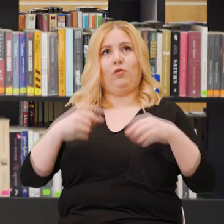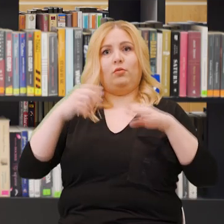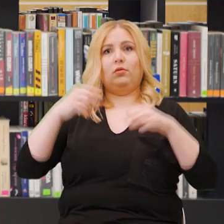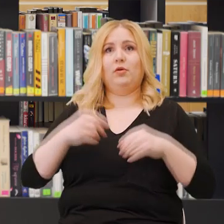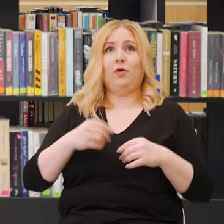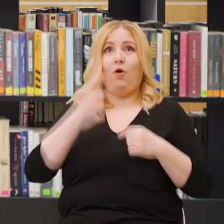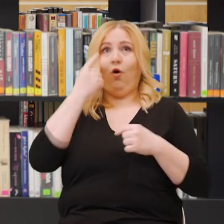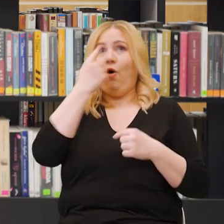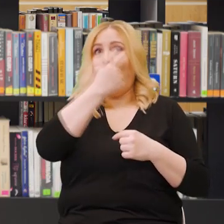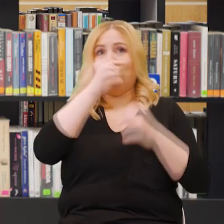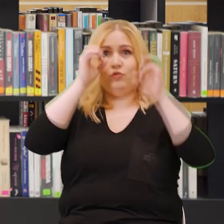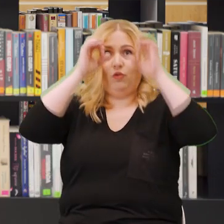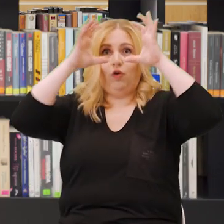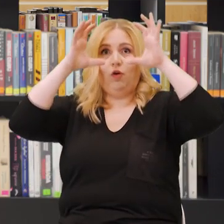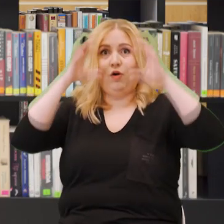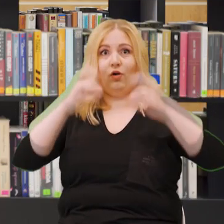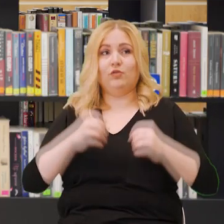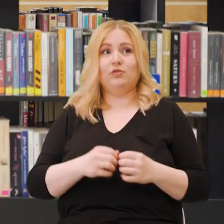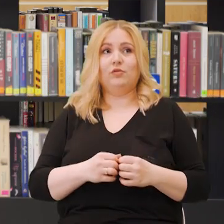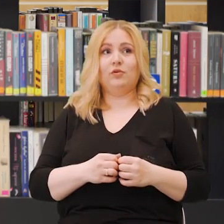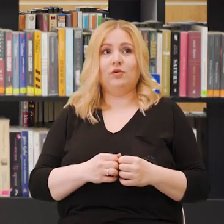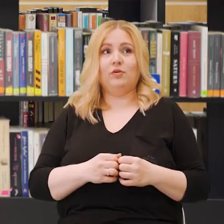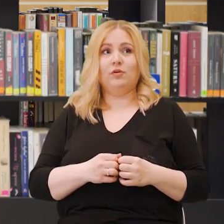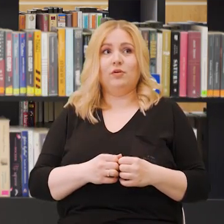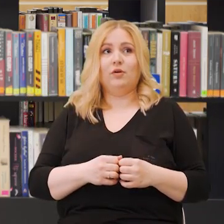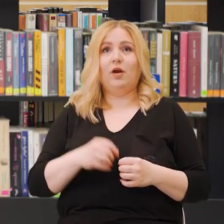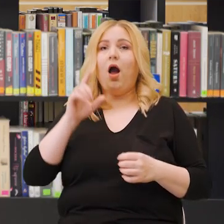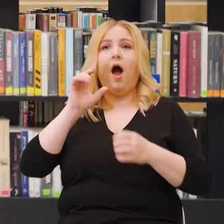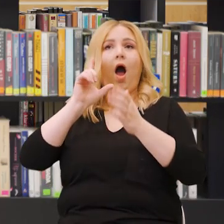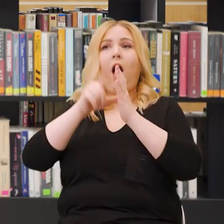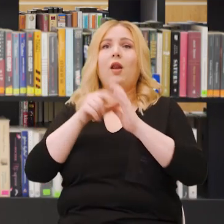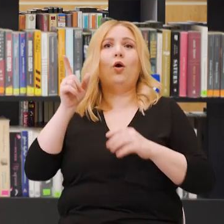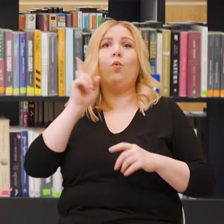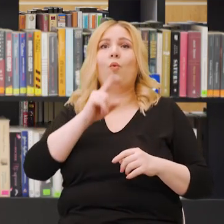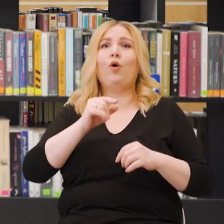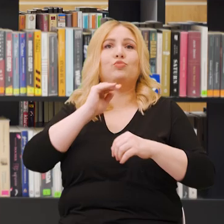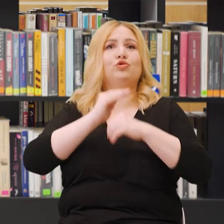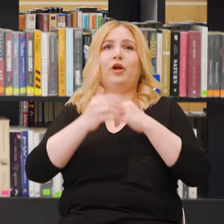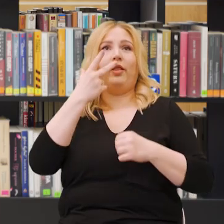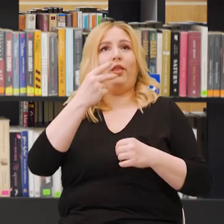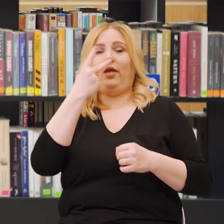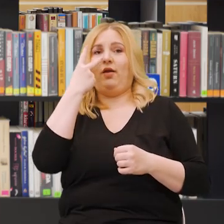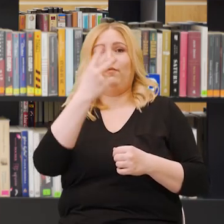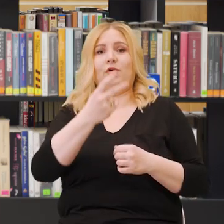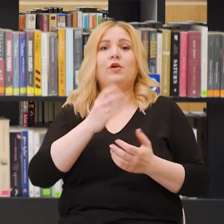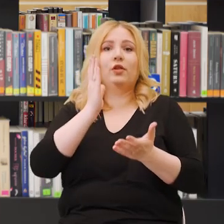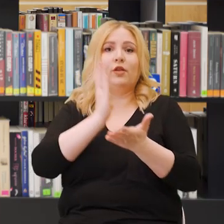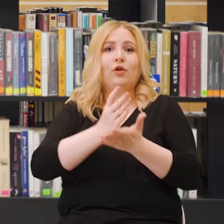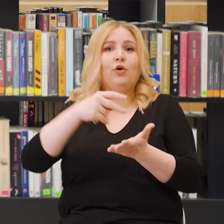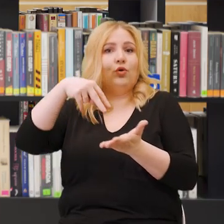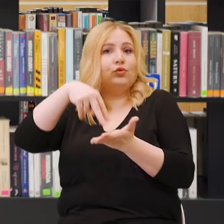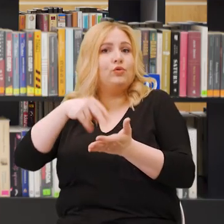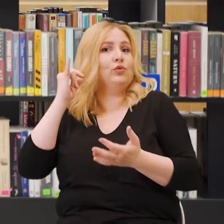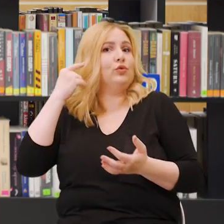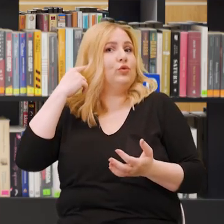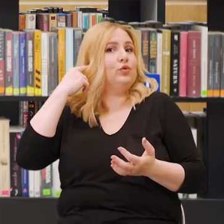w zębach i grozą w wytrzeszczonych oczach, szczęśliwie nie znalazły się w polu jego widzenia. Stukał do drzwi i